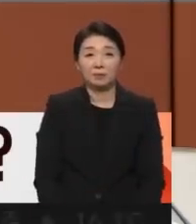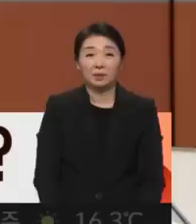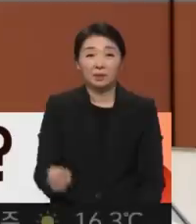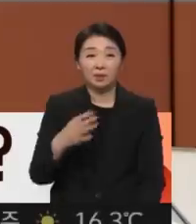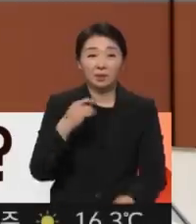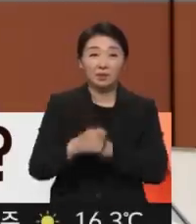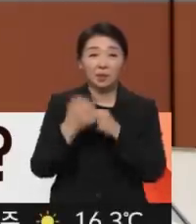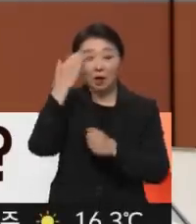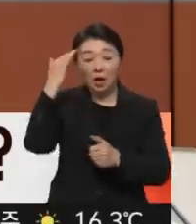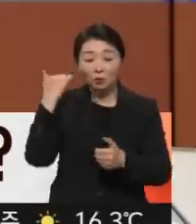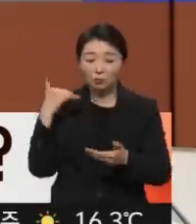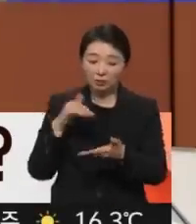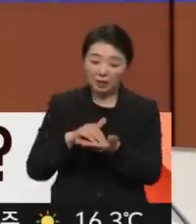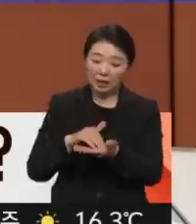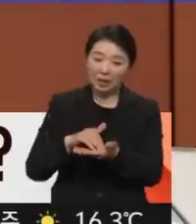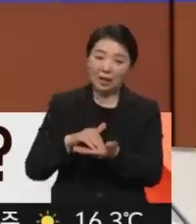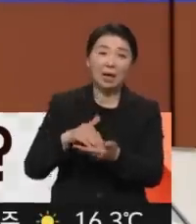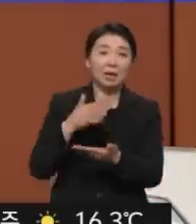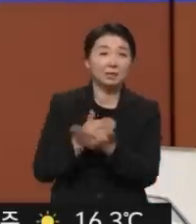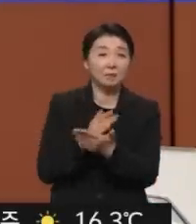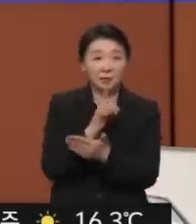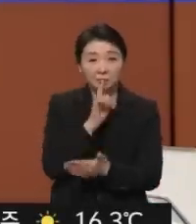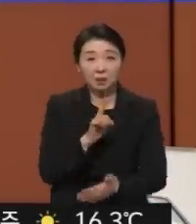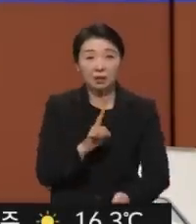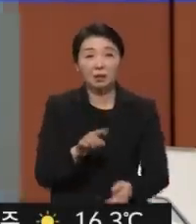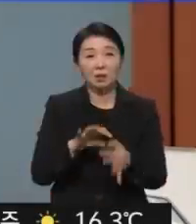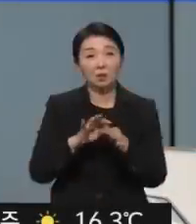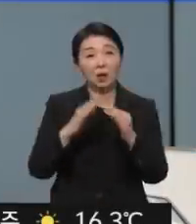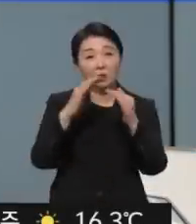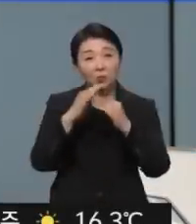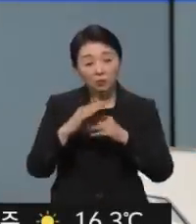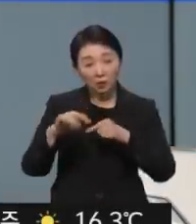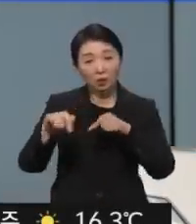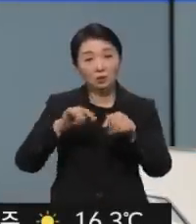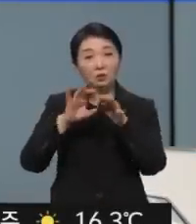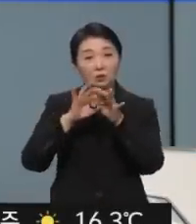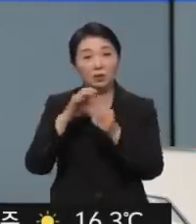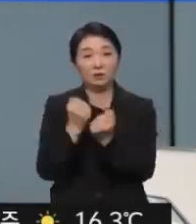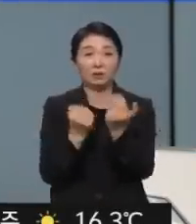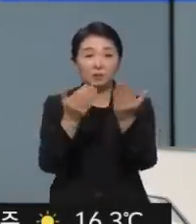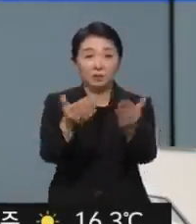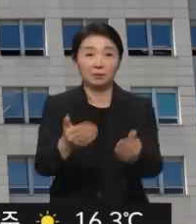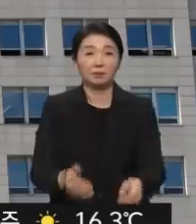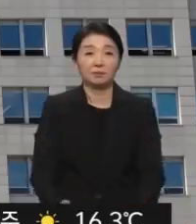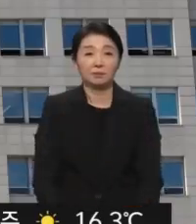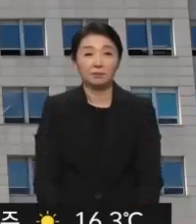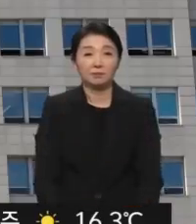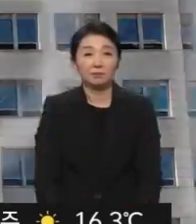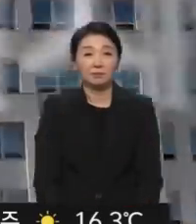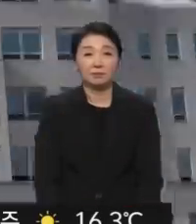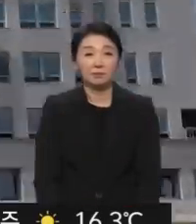자유한국당으로 돌아가선 안 된다는 조언도 나오고 있죠. 관련 내용을 정치인사이드에서 짚어봅니다.